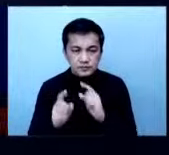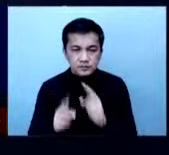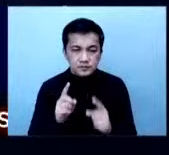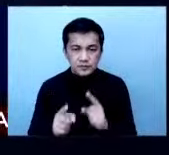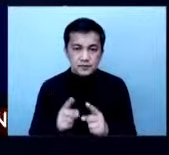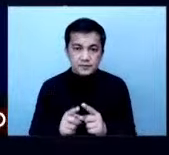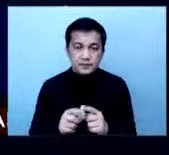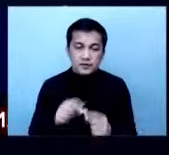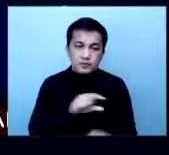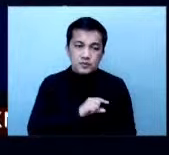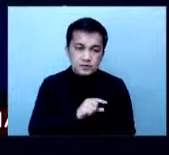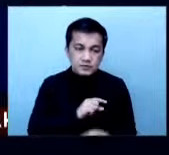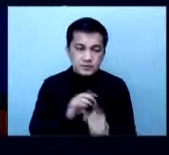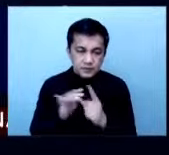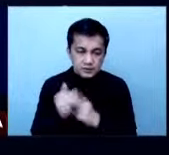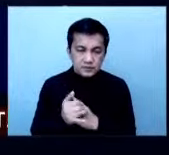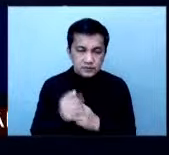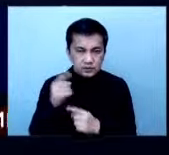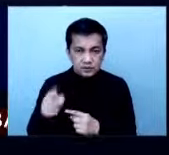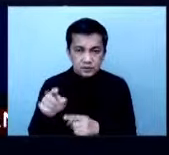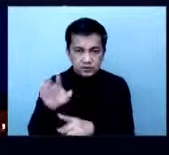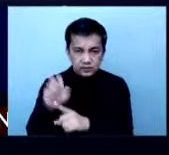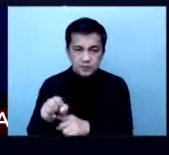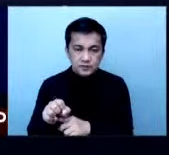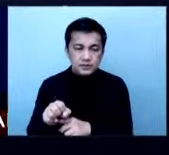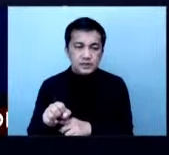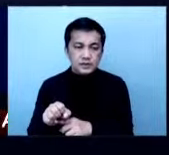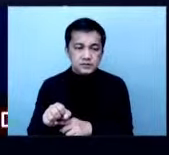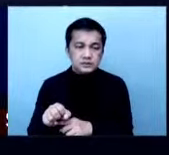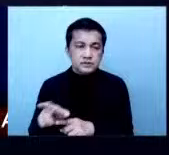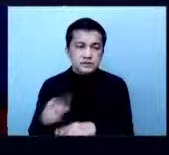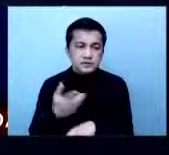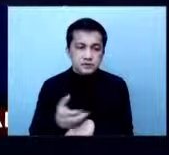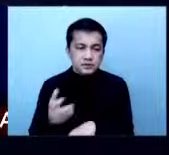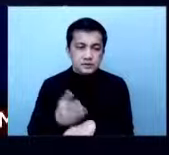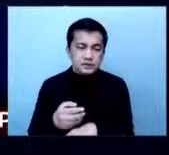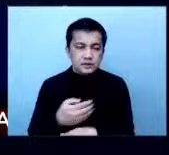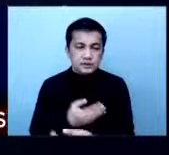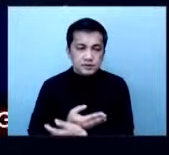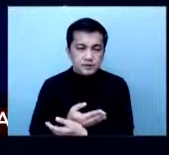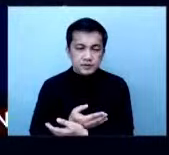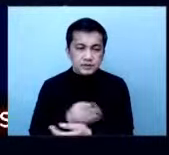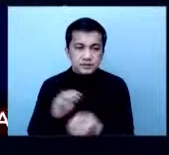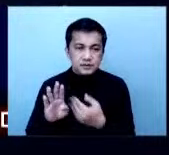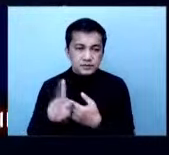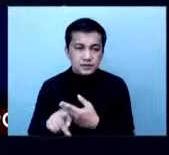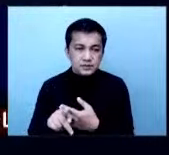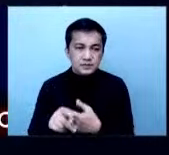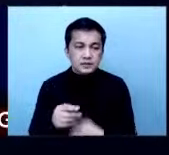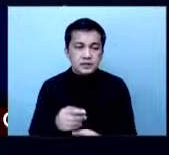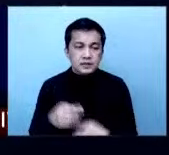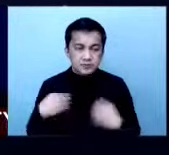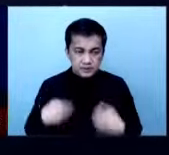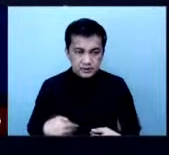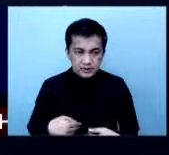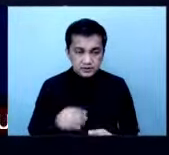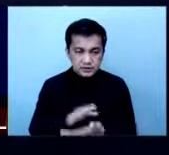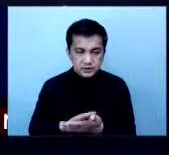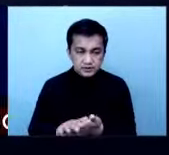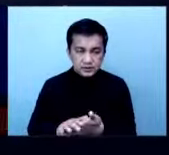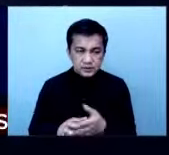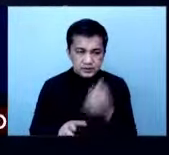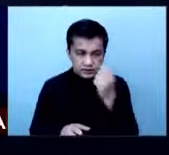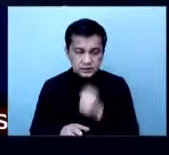mga pulis sa Barangay para mahuli ang lum ang sa bangkay naibalik naman na ang bangkay at Naayos na ang binutas na